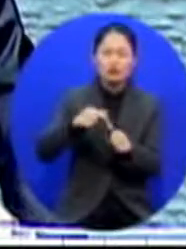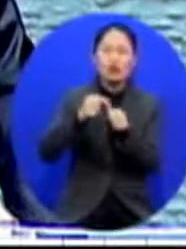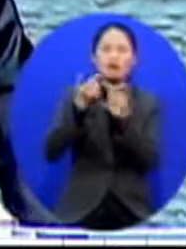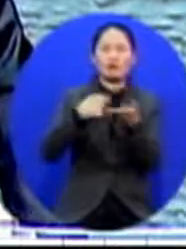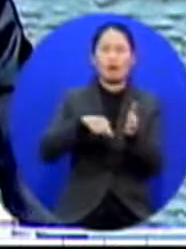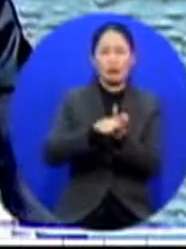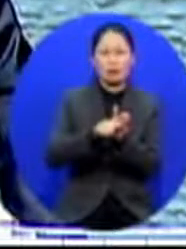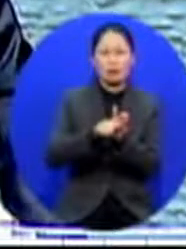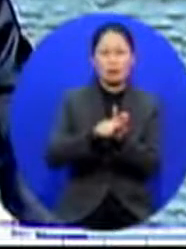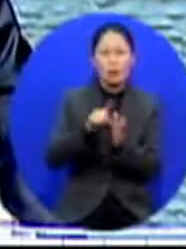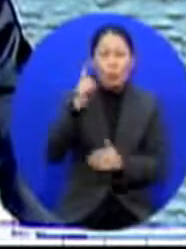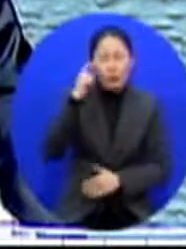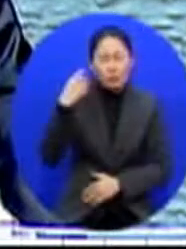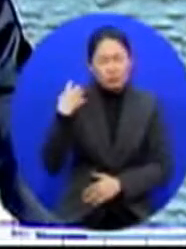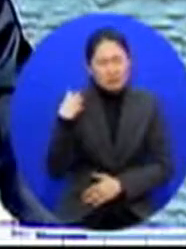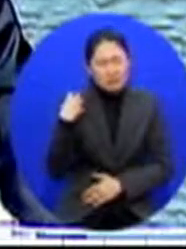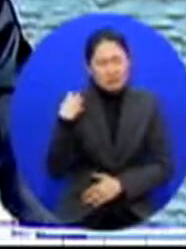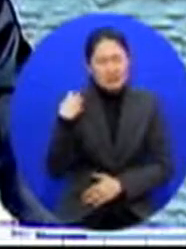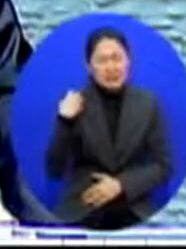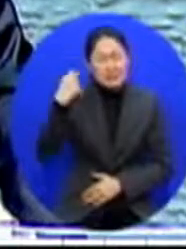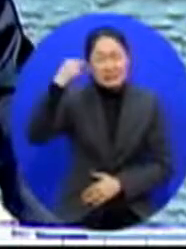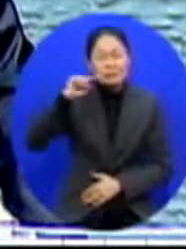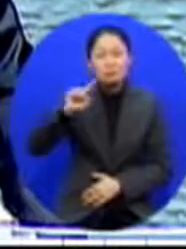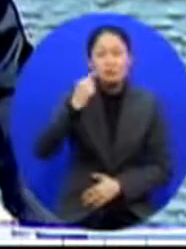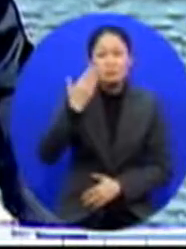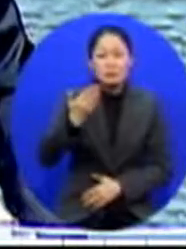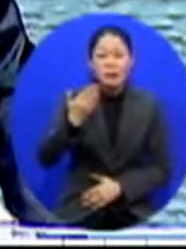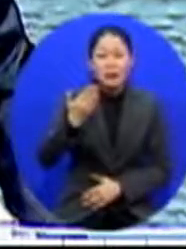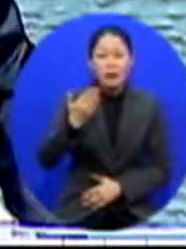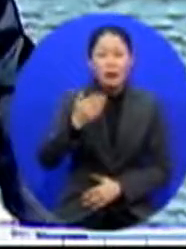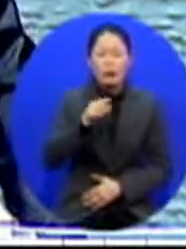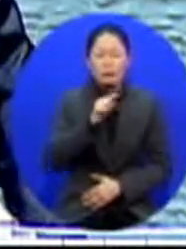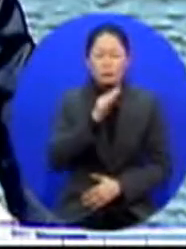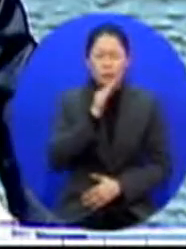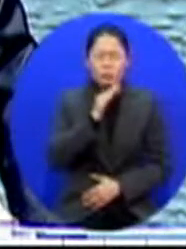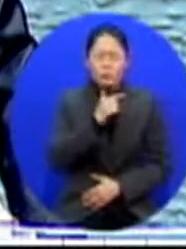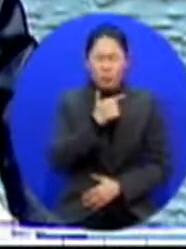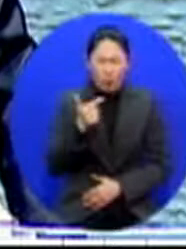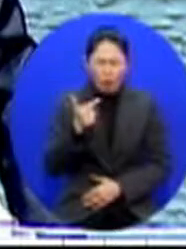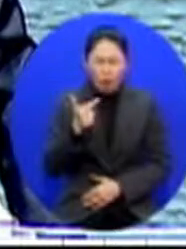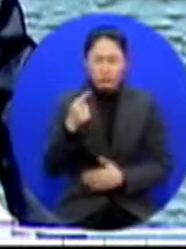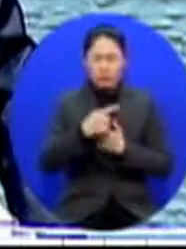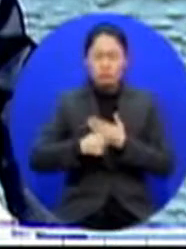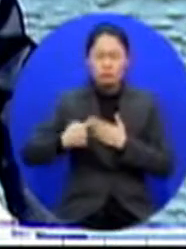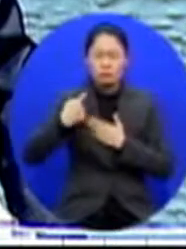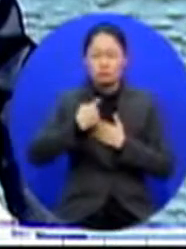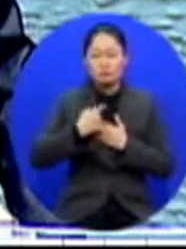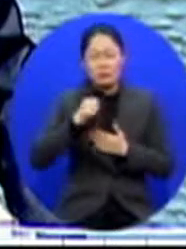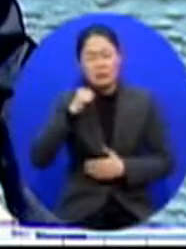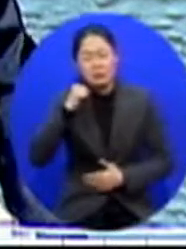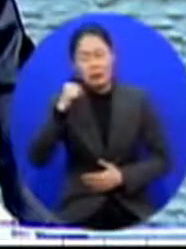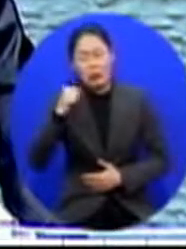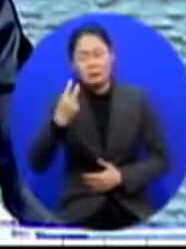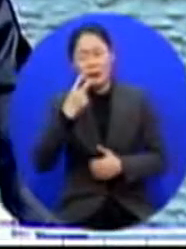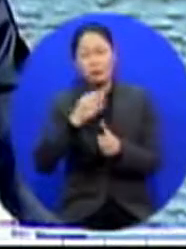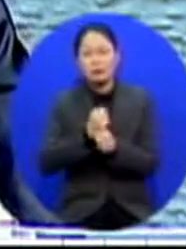벨 x 는 왜 그게 부담스럽게 느껴지지요 노우 자기가 육신을 사로잡혀 살았기 때문이죠